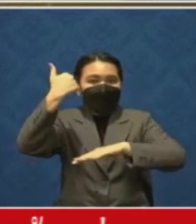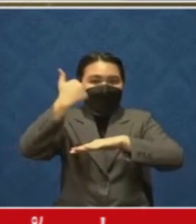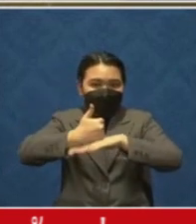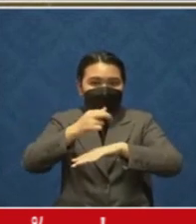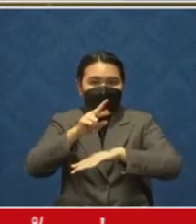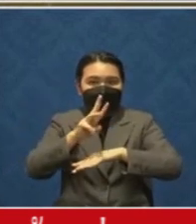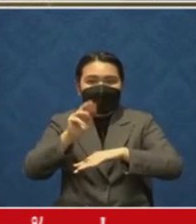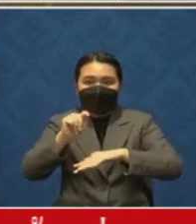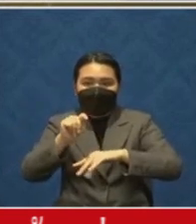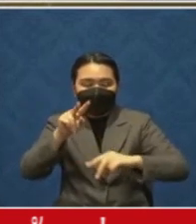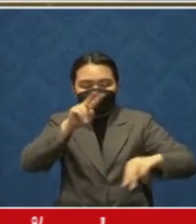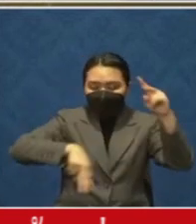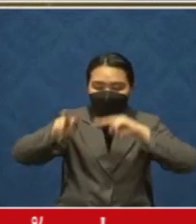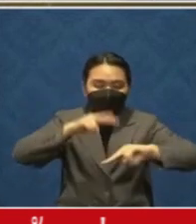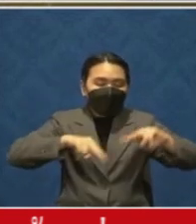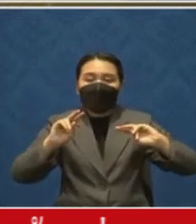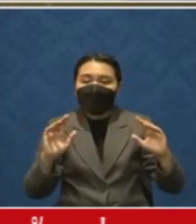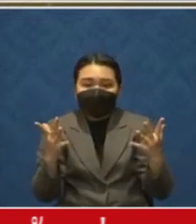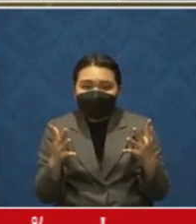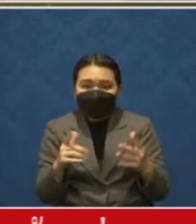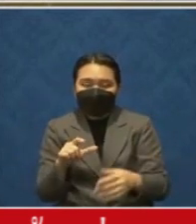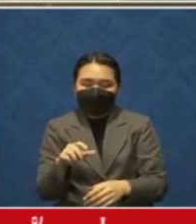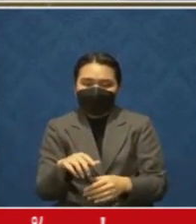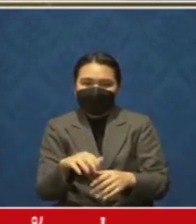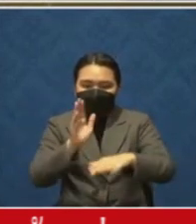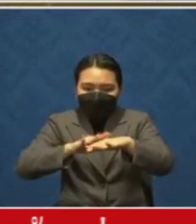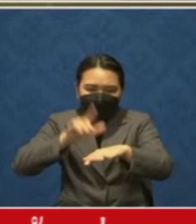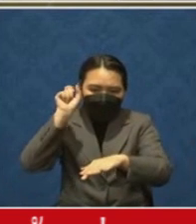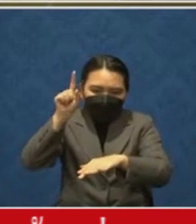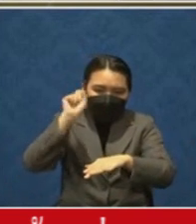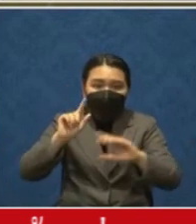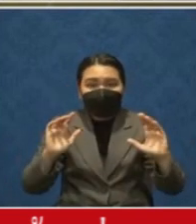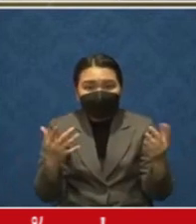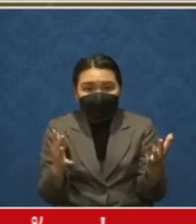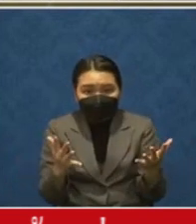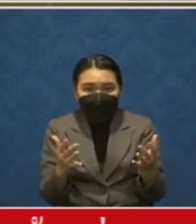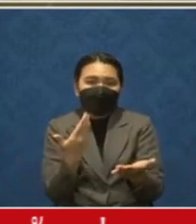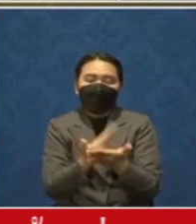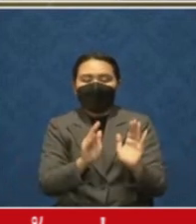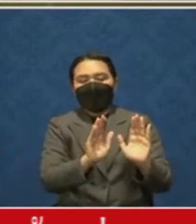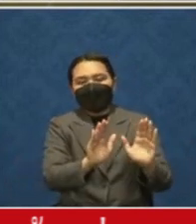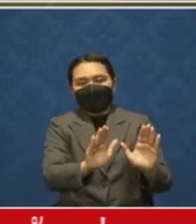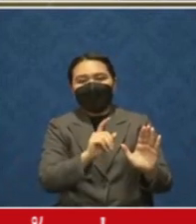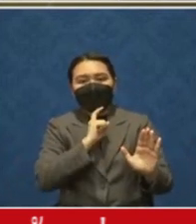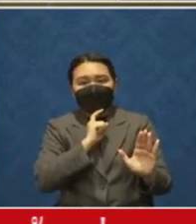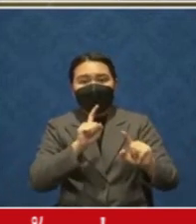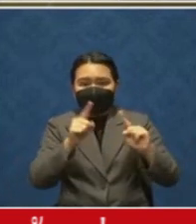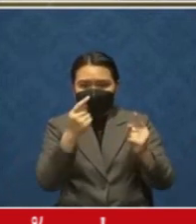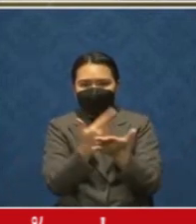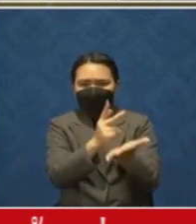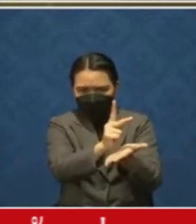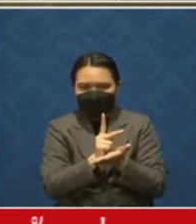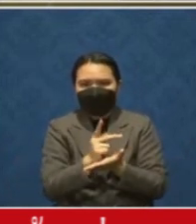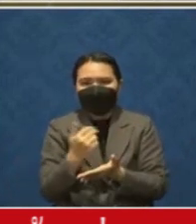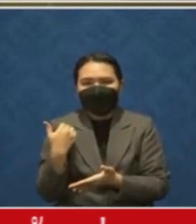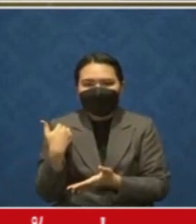ไม่ดำเนินการเข้าไปตรวจสอบไม่มีการดำเนินการให้ไปเร่งรัดในการใช้จ่ายงบประมาณเอาเงินไปกองไว้อย่างนั้นครับทั้งที่เงินเนี่ยเป็นเงิน